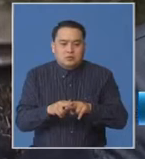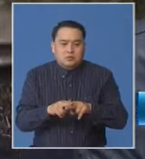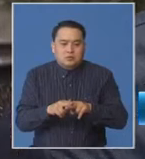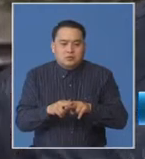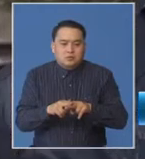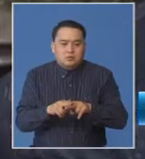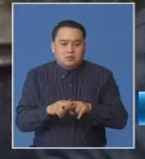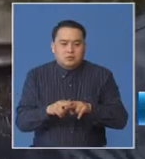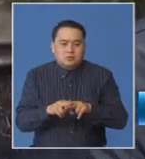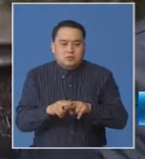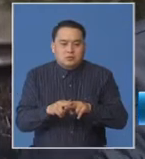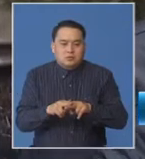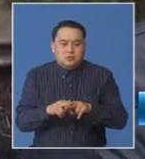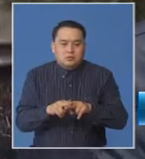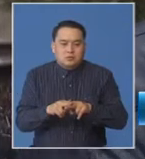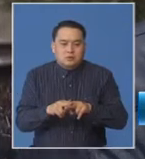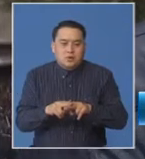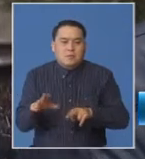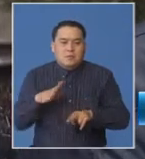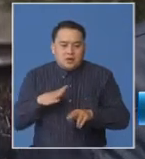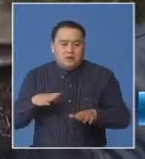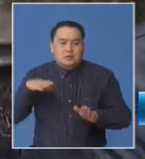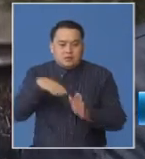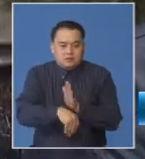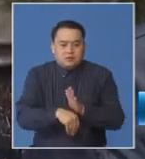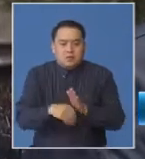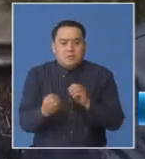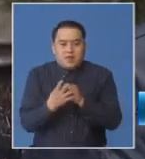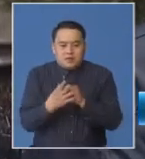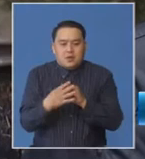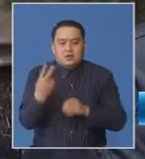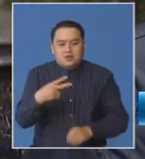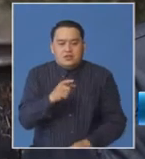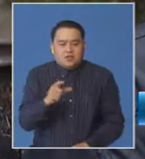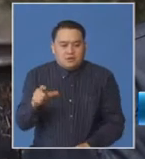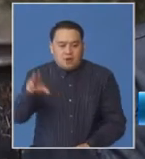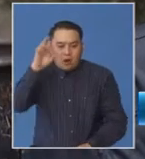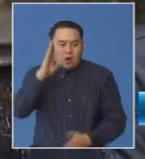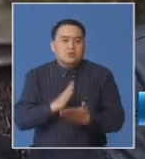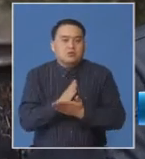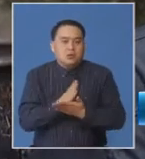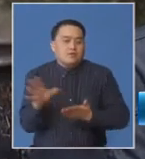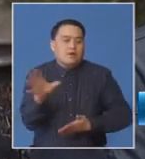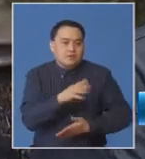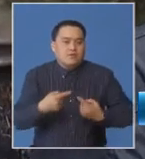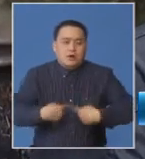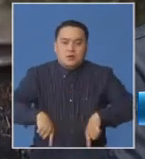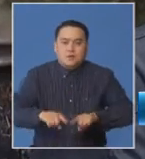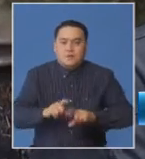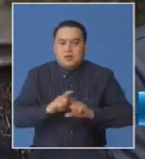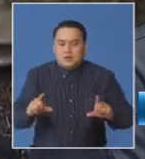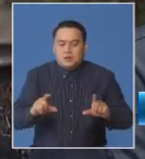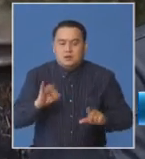устранили данную утечку воды. Но было задействовано 15-20 человек госслужащих со всего отдела.